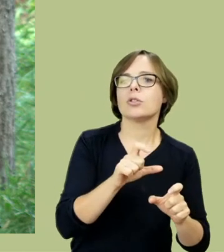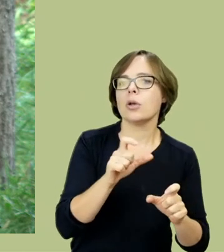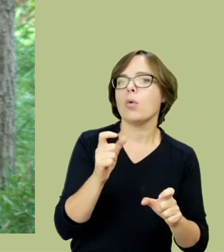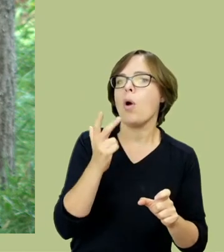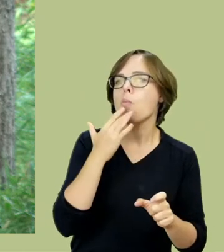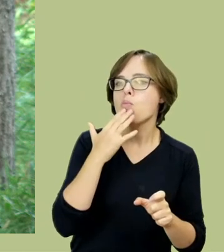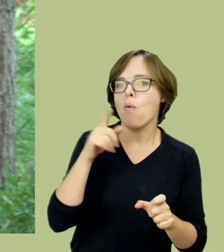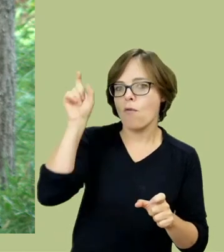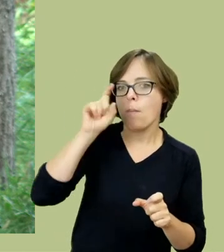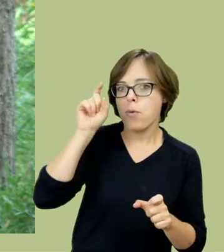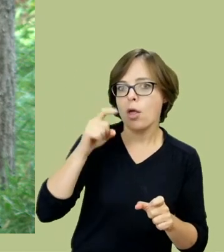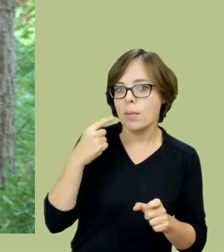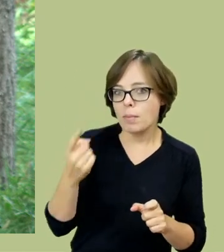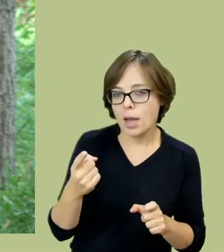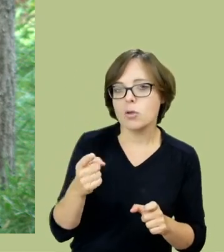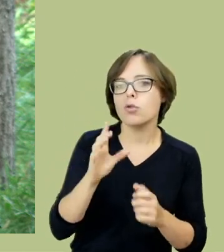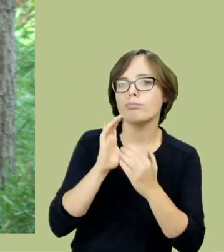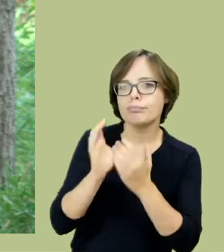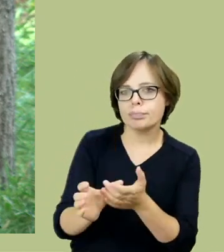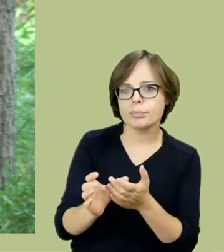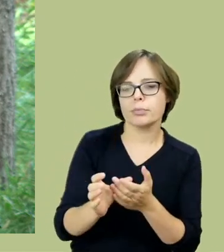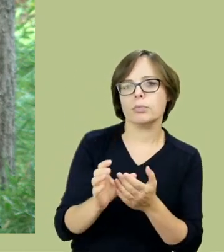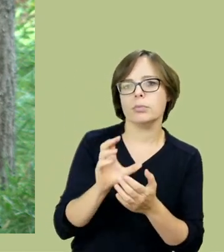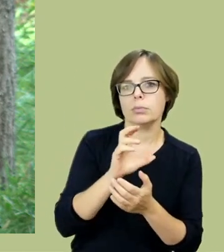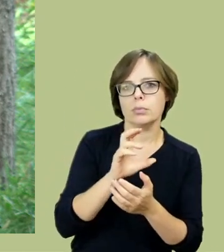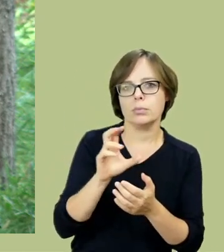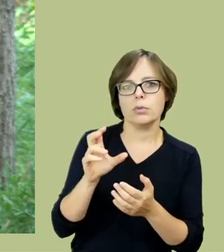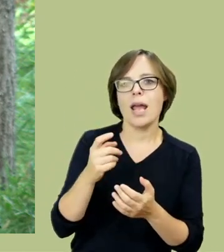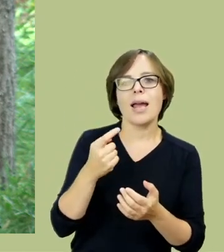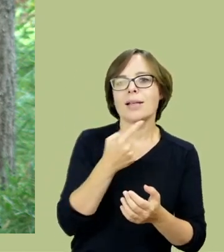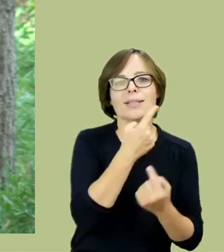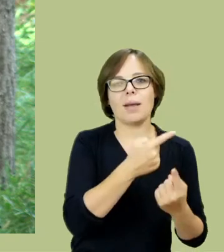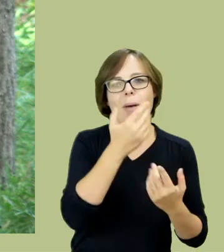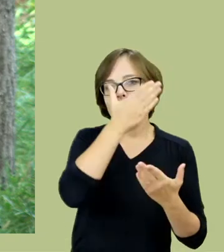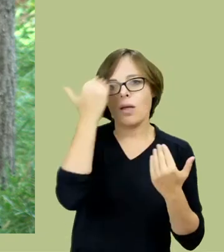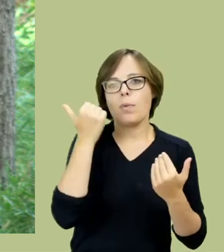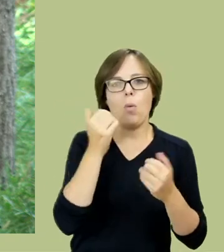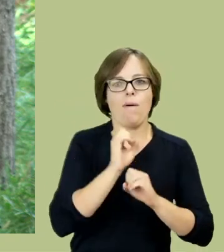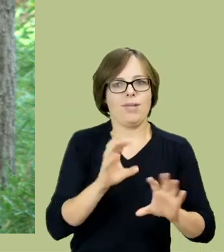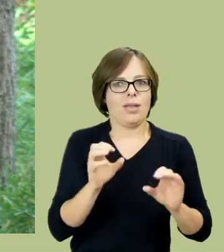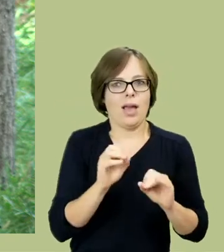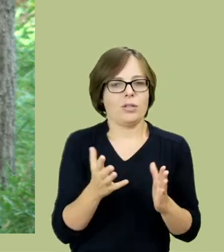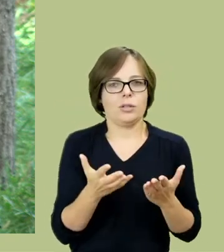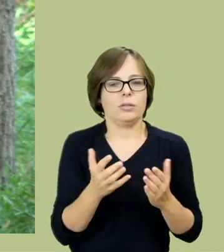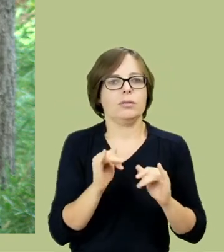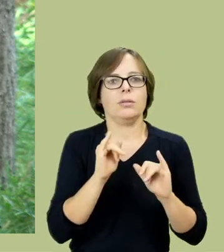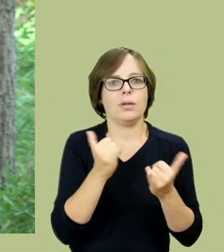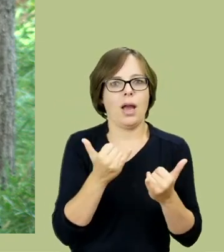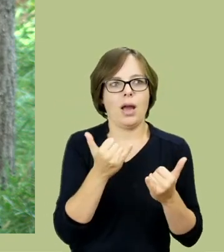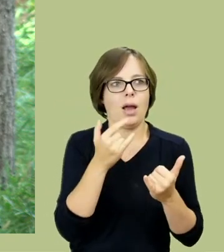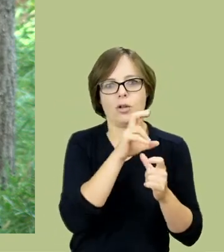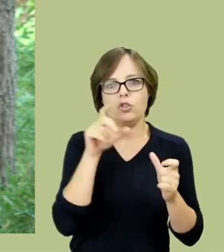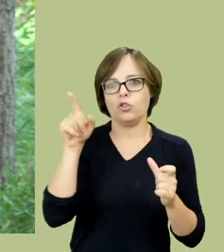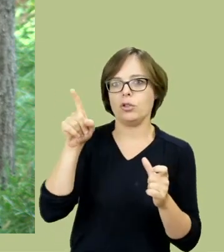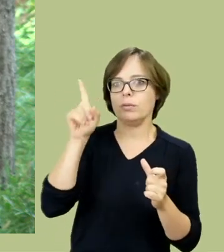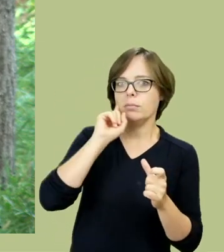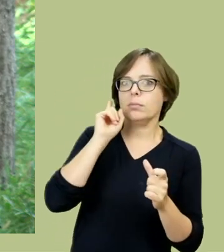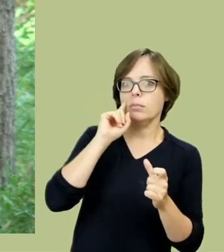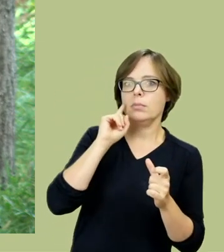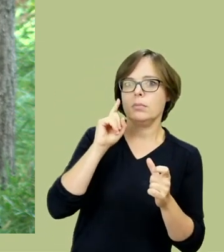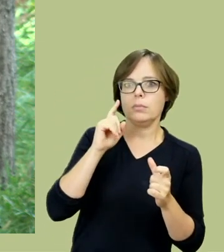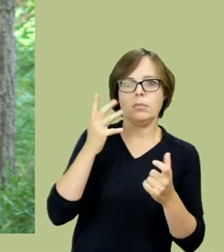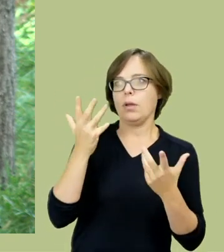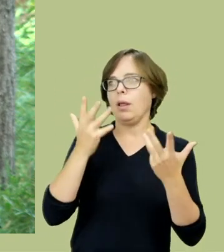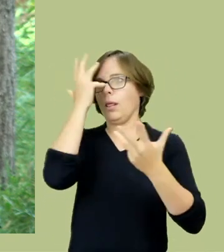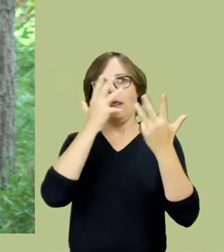i takimi słowami, że nie, czy sama nie umiała tego wyjaśnić, czy po prostu zdezorientowany, nie bardzo pewny,